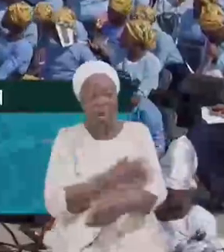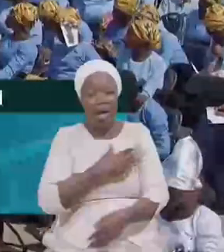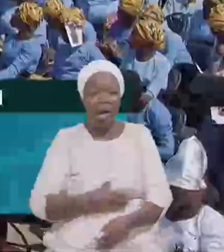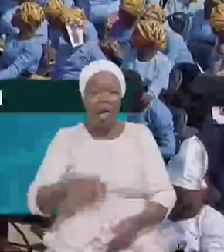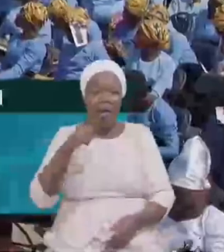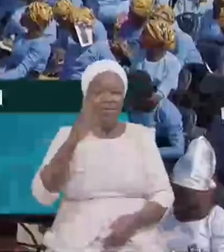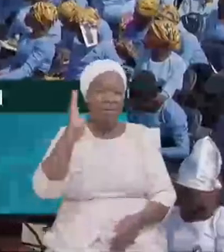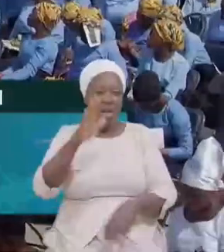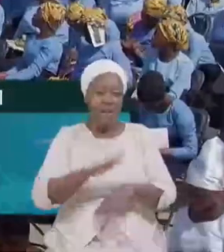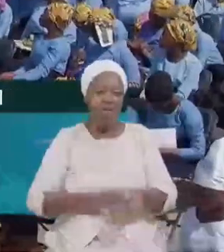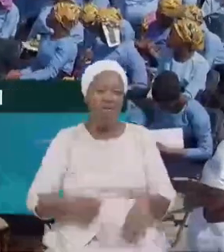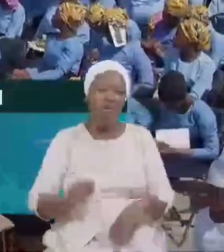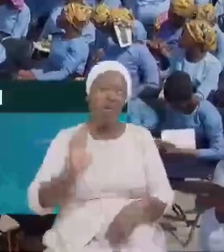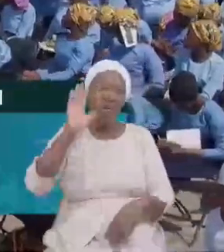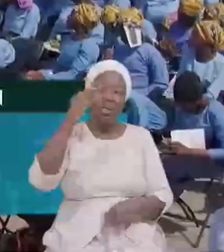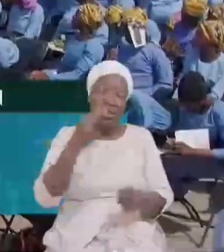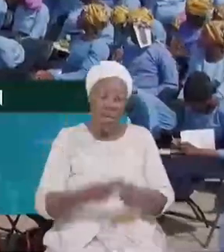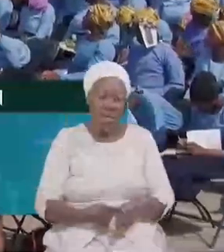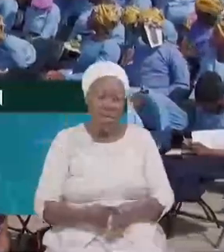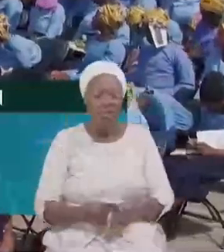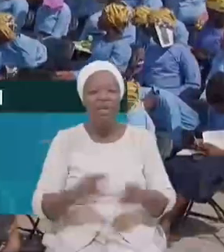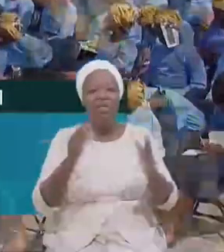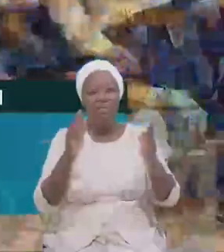nom de Jésus.